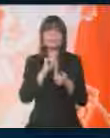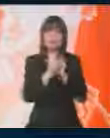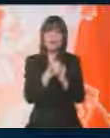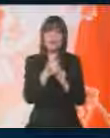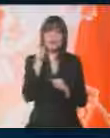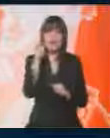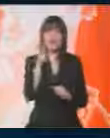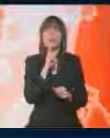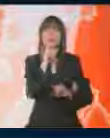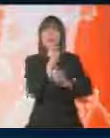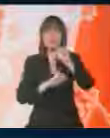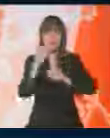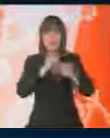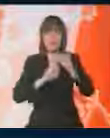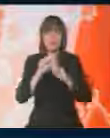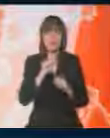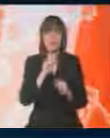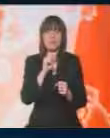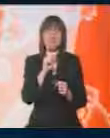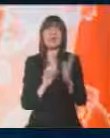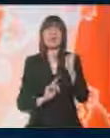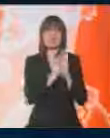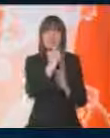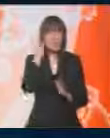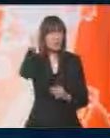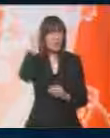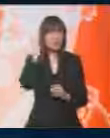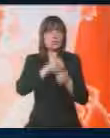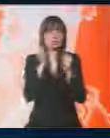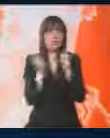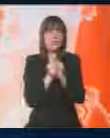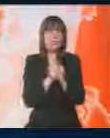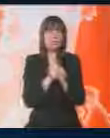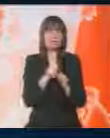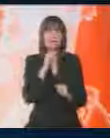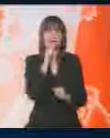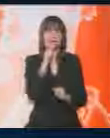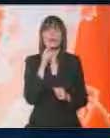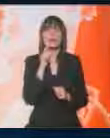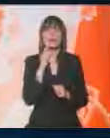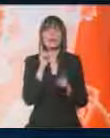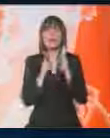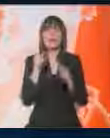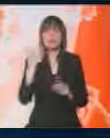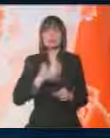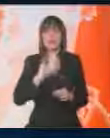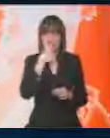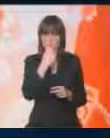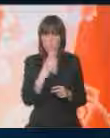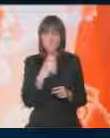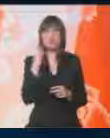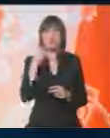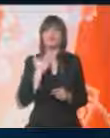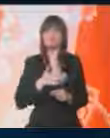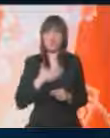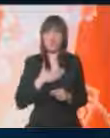onih koji će braniti rezultate kosovske borbe za slobodu, kako oni to žele da vide. Oni